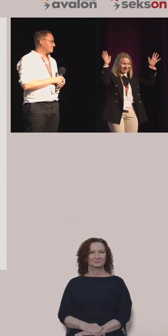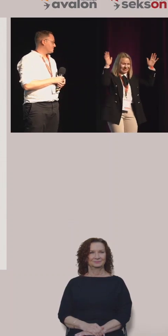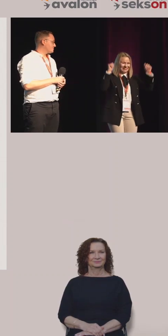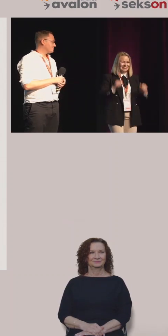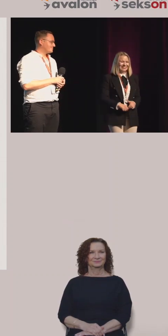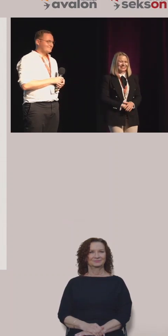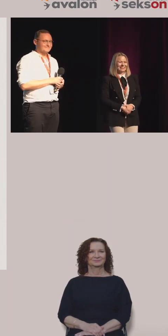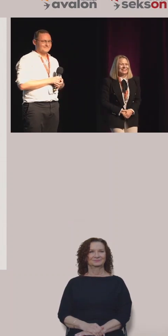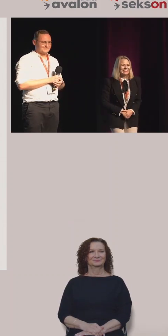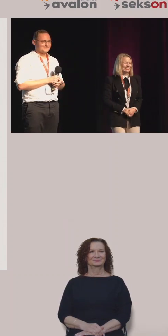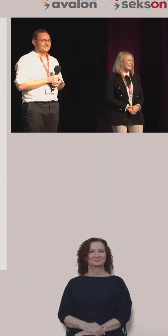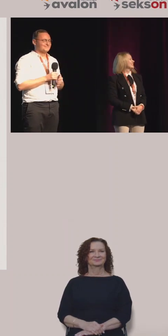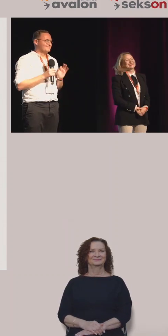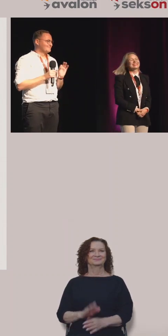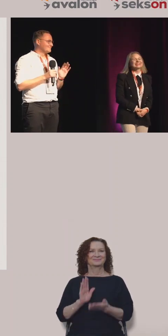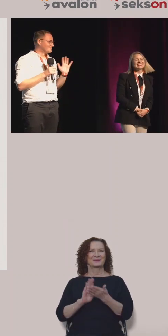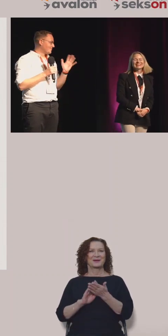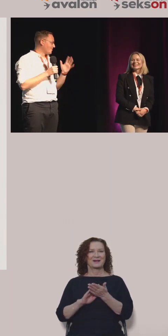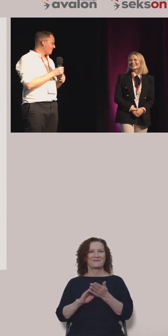Brawo.